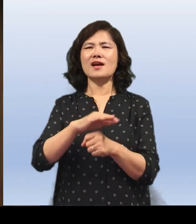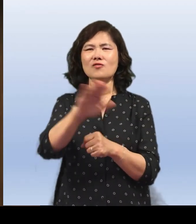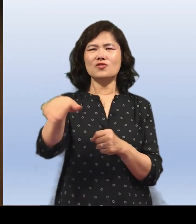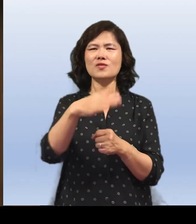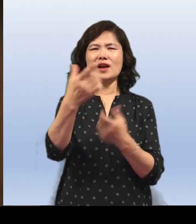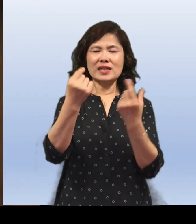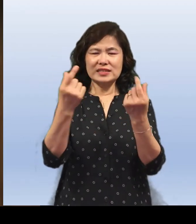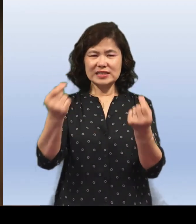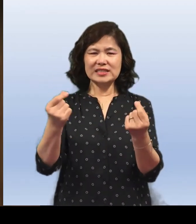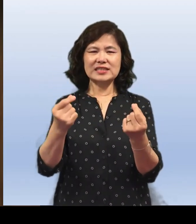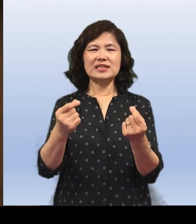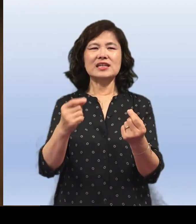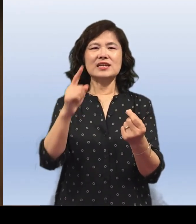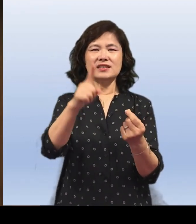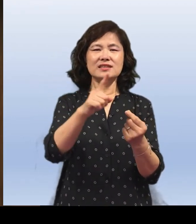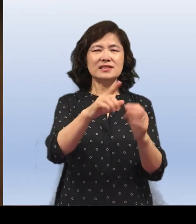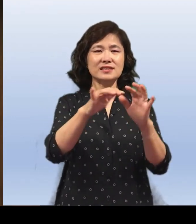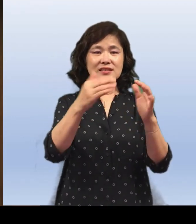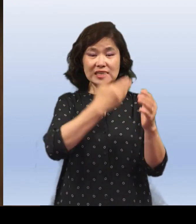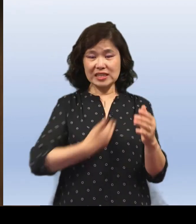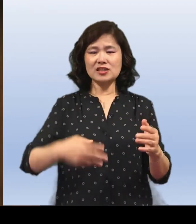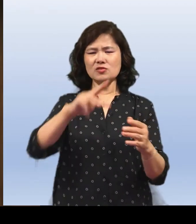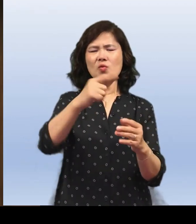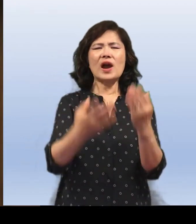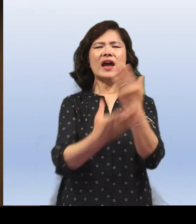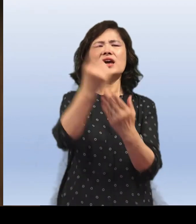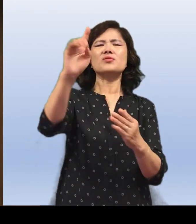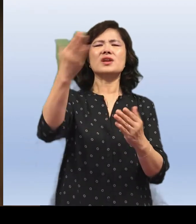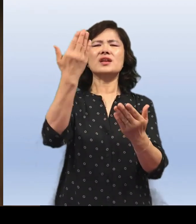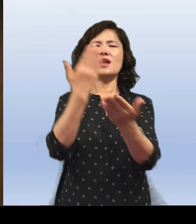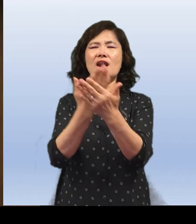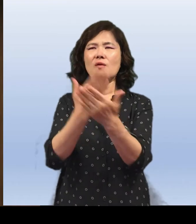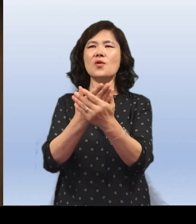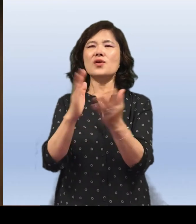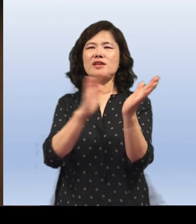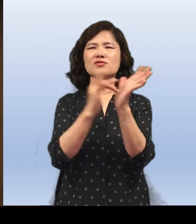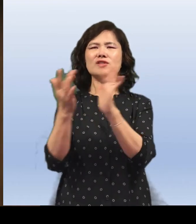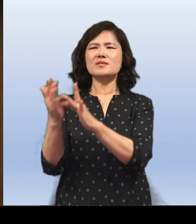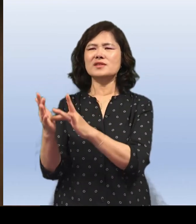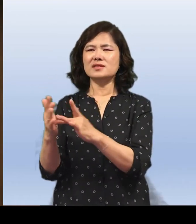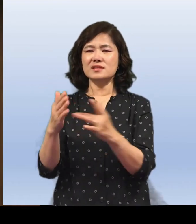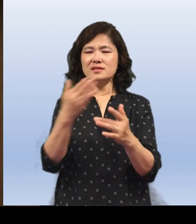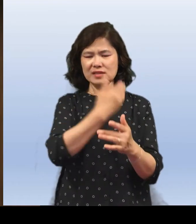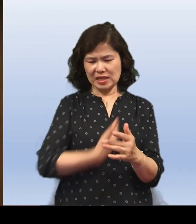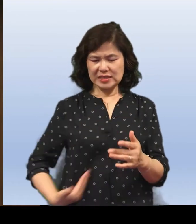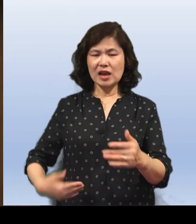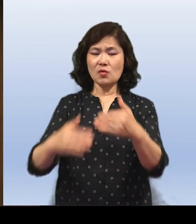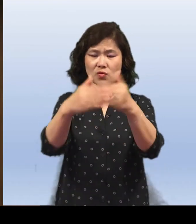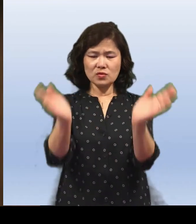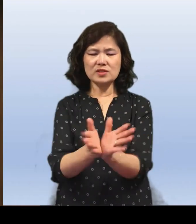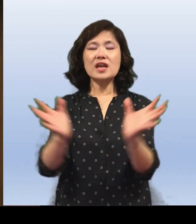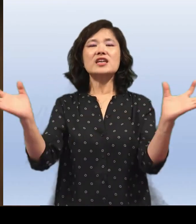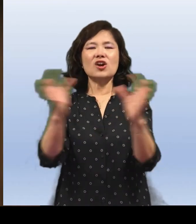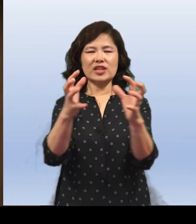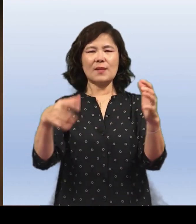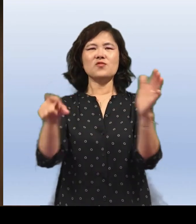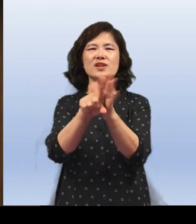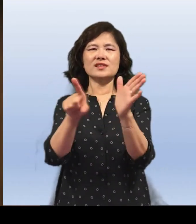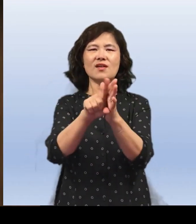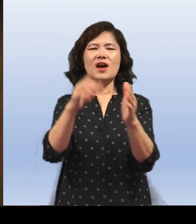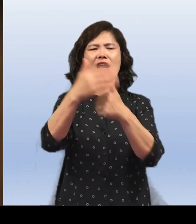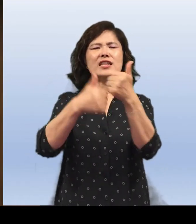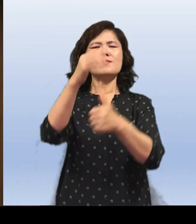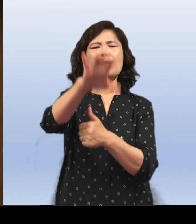같이 그들도 하나가 되게 하여 주시옵소서라고 예수님은 제자 공동체의 연합을 위해서